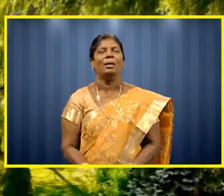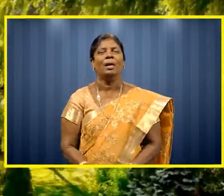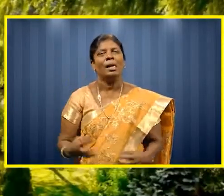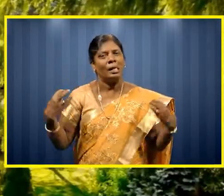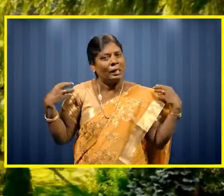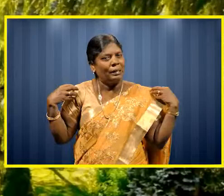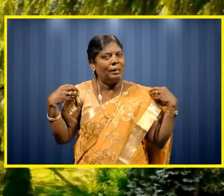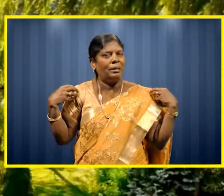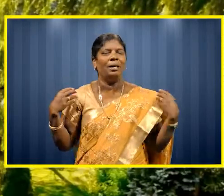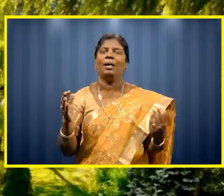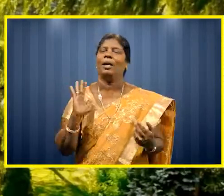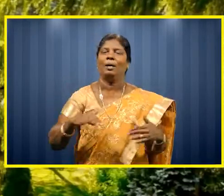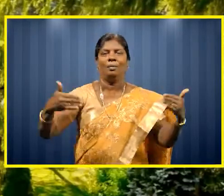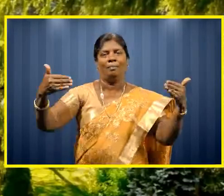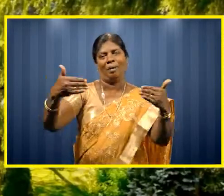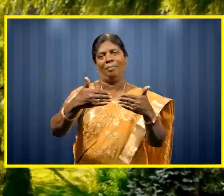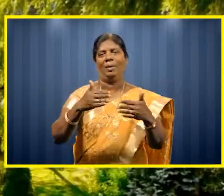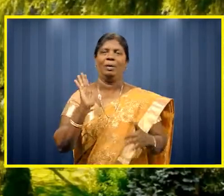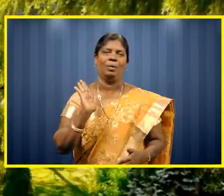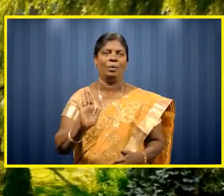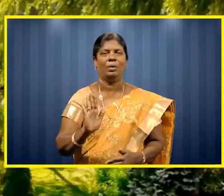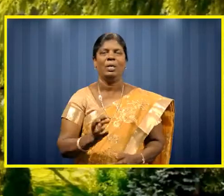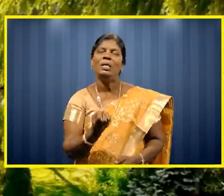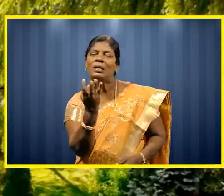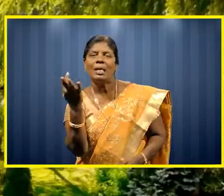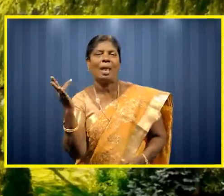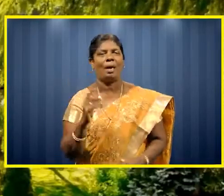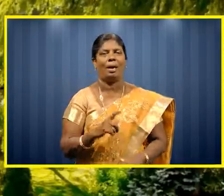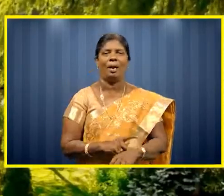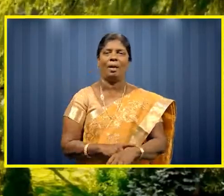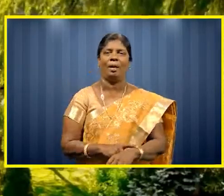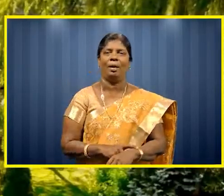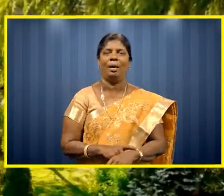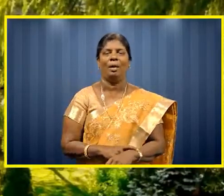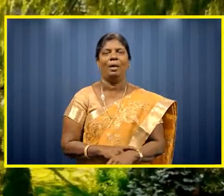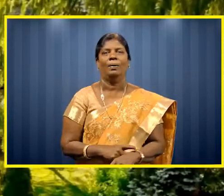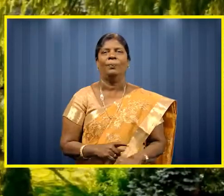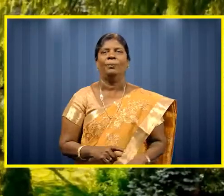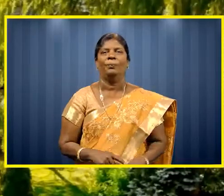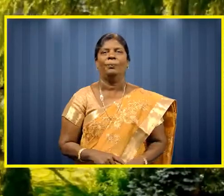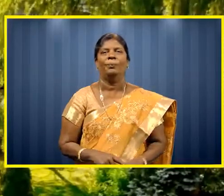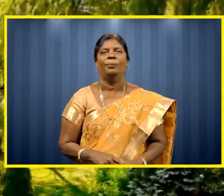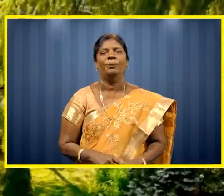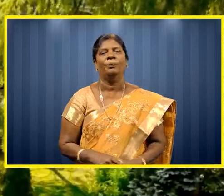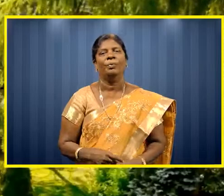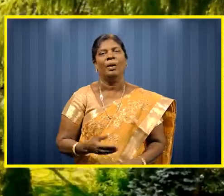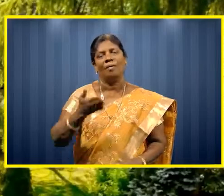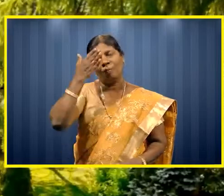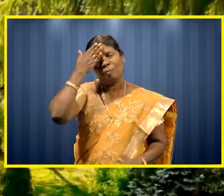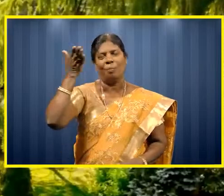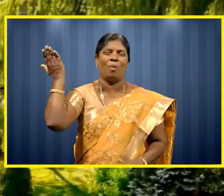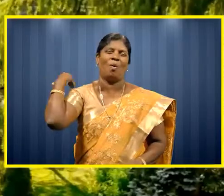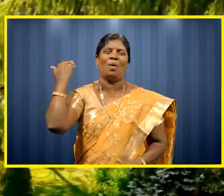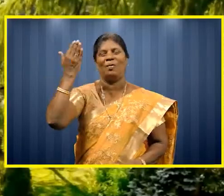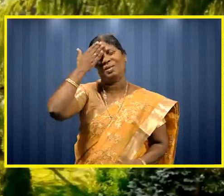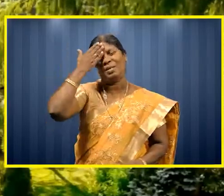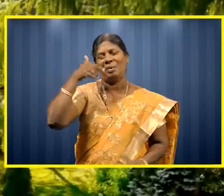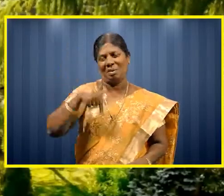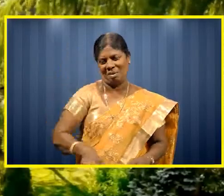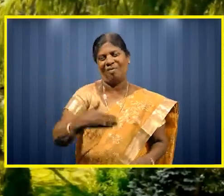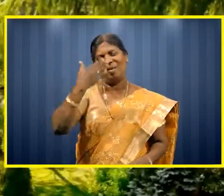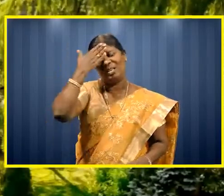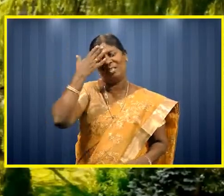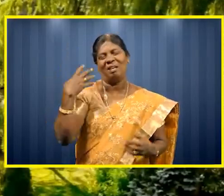வேதனைகளையும் கஷ்டங்களையும் சந்திக்கிறோம். சில நேரங்களில் இப்படி கூட சொல்லுகிறோம் அல்லவா, வருஷம் போன வருஷத்தை